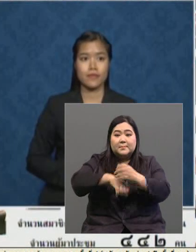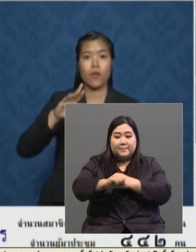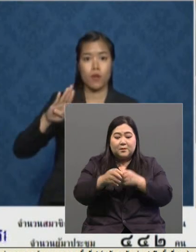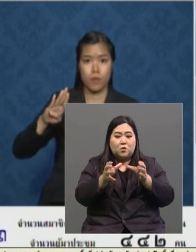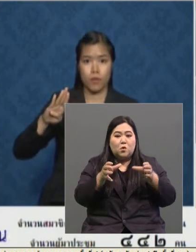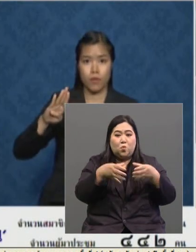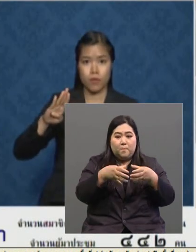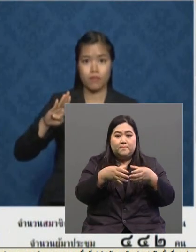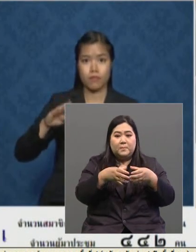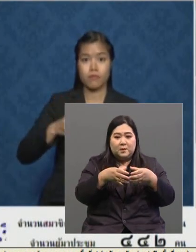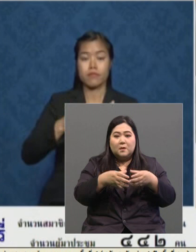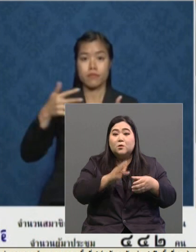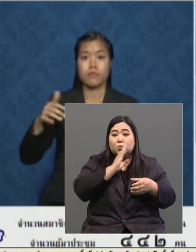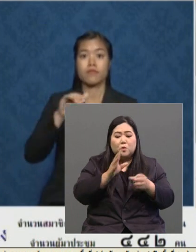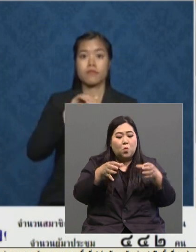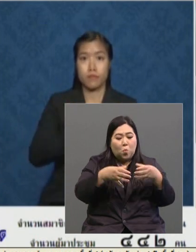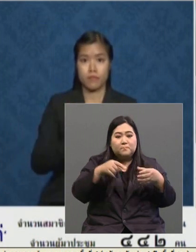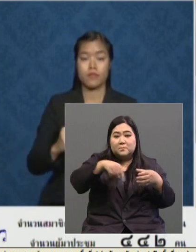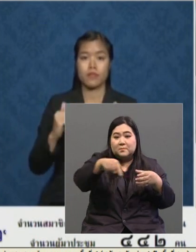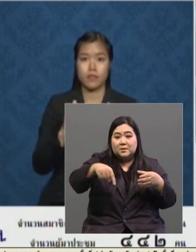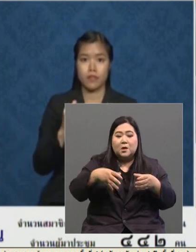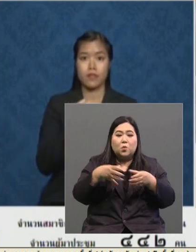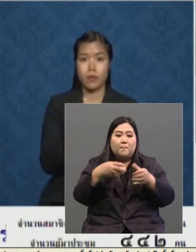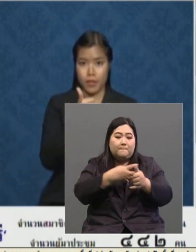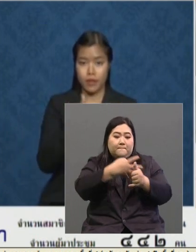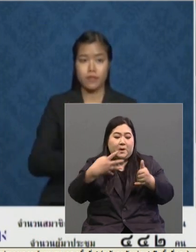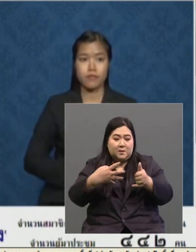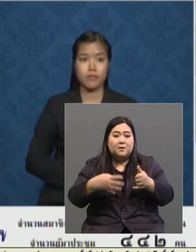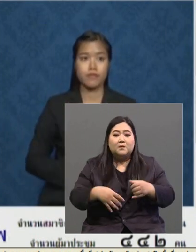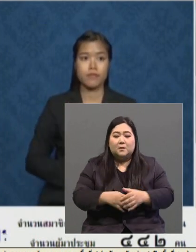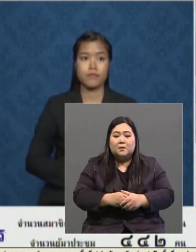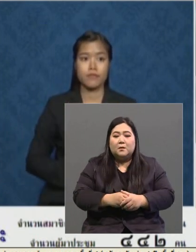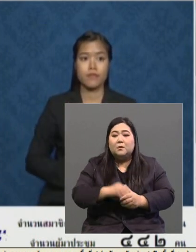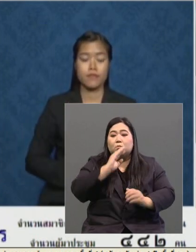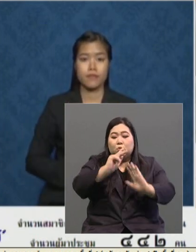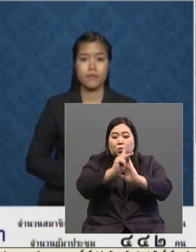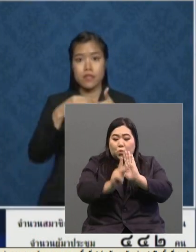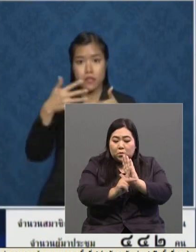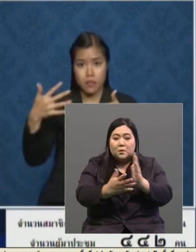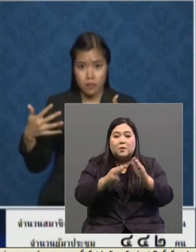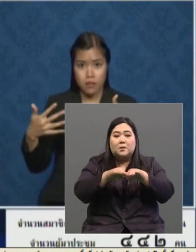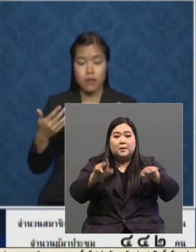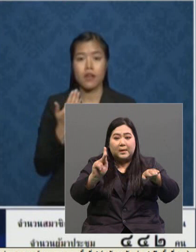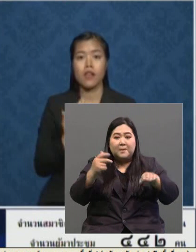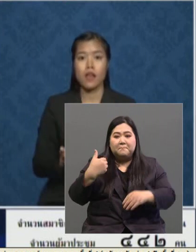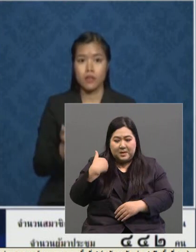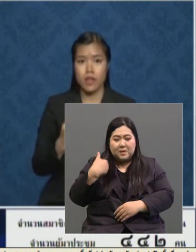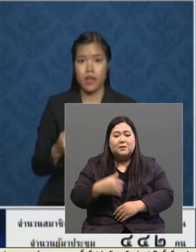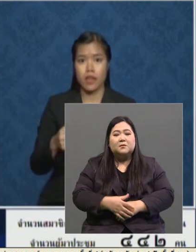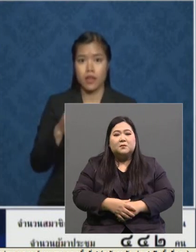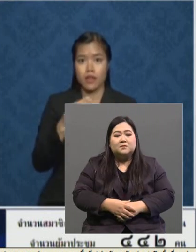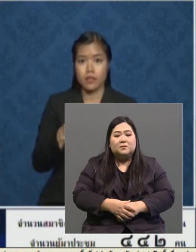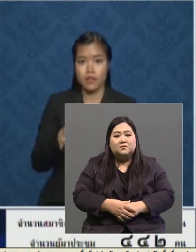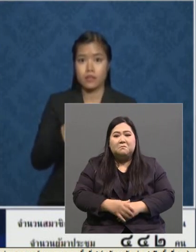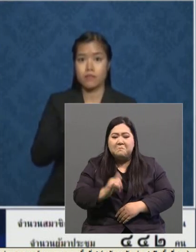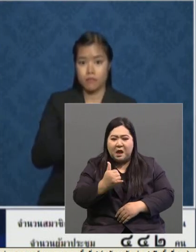ของกลุ่มคนถ้าเกิดว่ากลุ่มคนที่เป็นข้ามเพศเนี่ยคือถ้าอยู่ในระเบียบในกฎเกณฑ์ก็ดีบางคนก็ติงว่าอโอแต่บาง